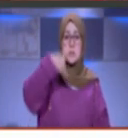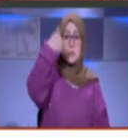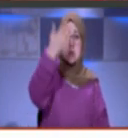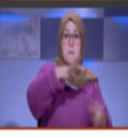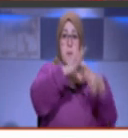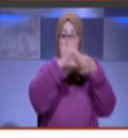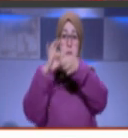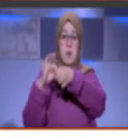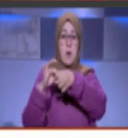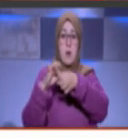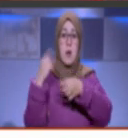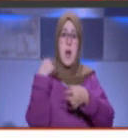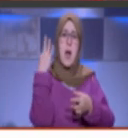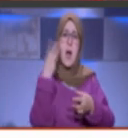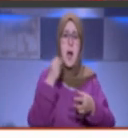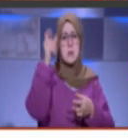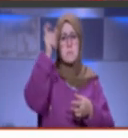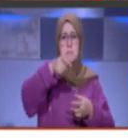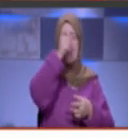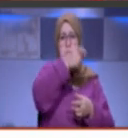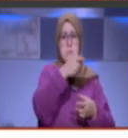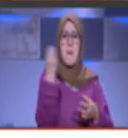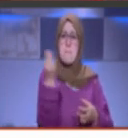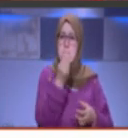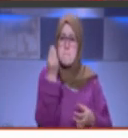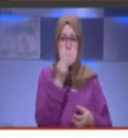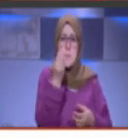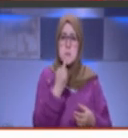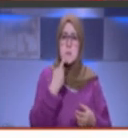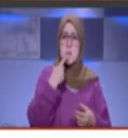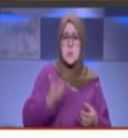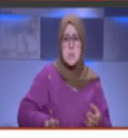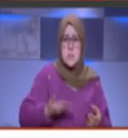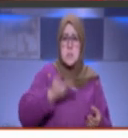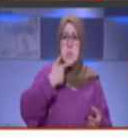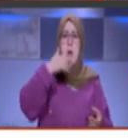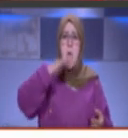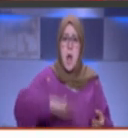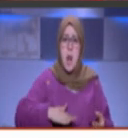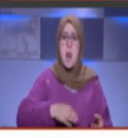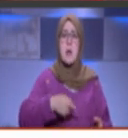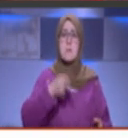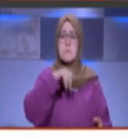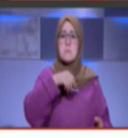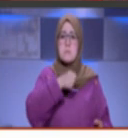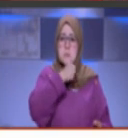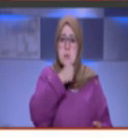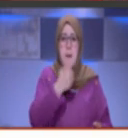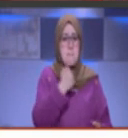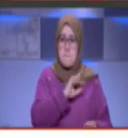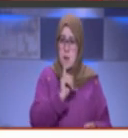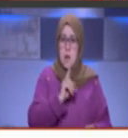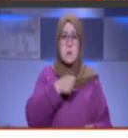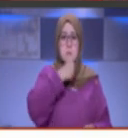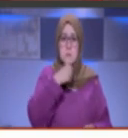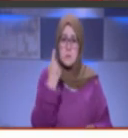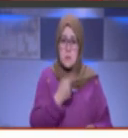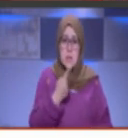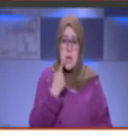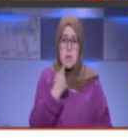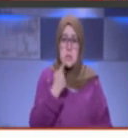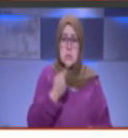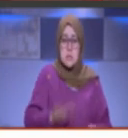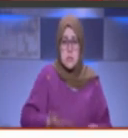من الحالات البسيطة إكلينيكياً وعمرها أقل من 50 عاماً ممن لا تصاحبهم عوامل خطورة